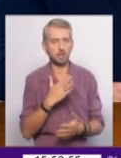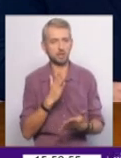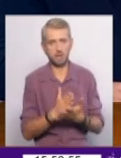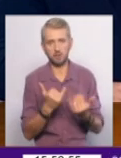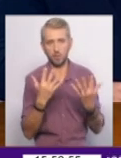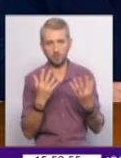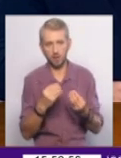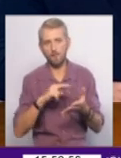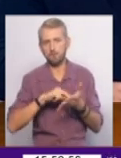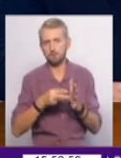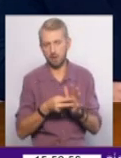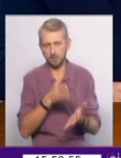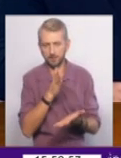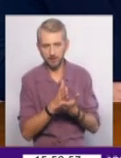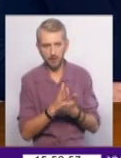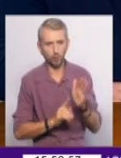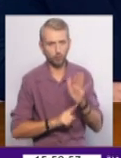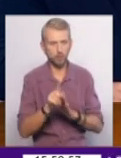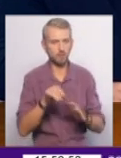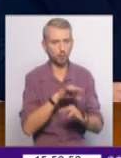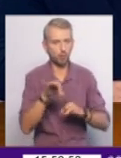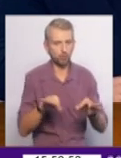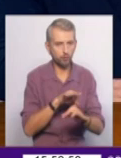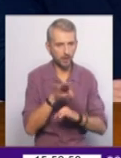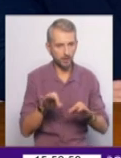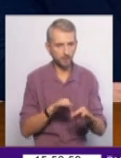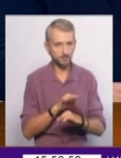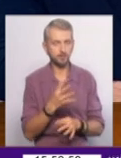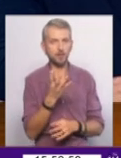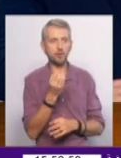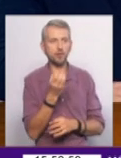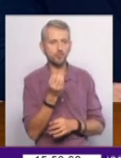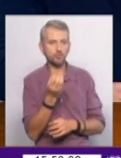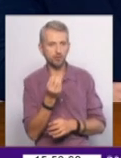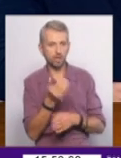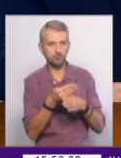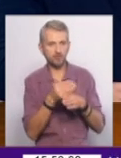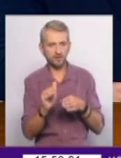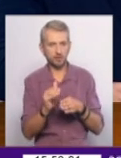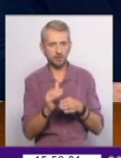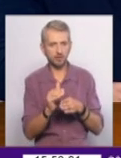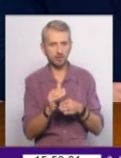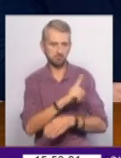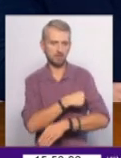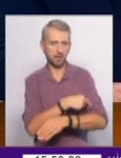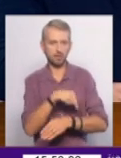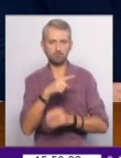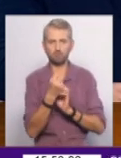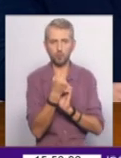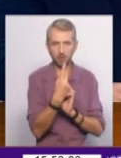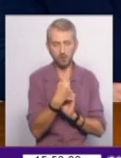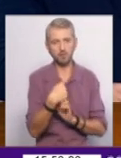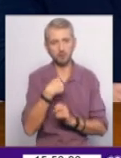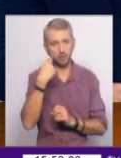день в планах розпочати проєктування якраз ще частинки 11-ї лікарні. Я думаю,